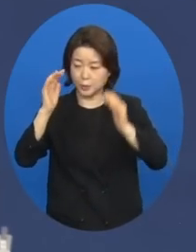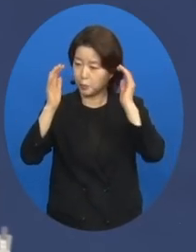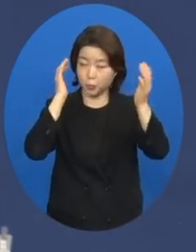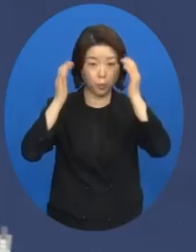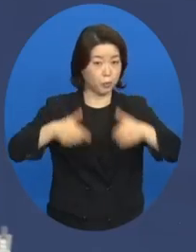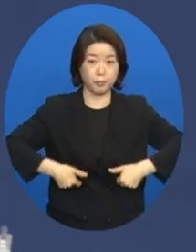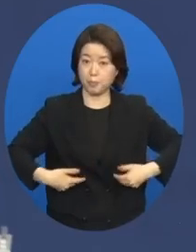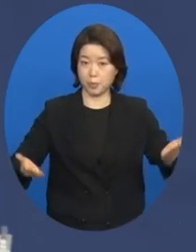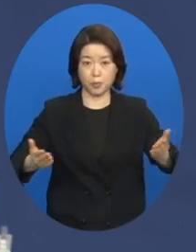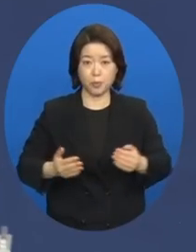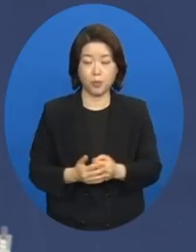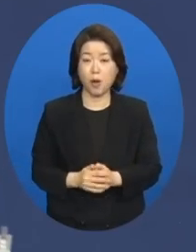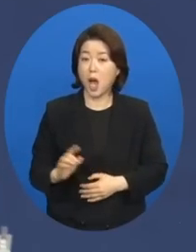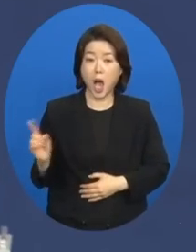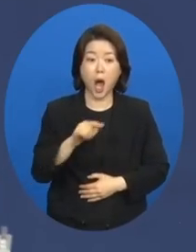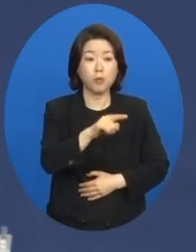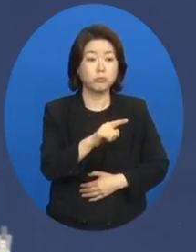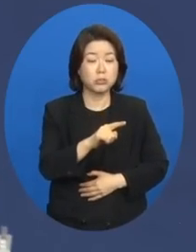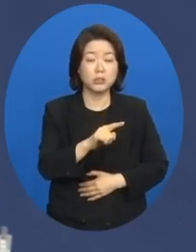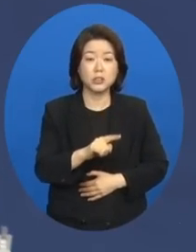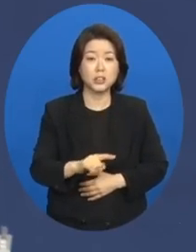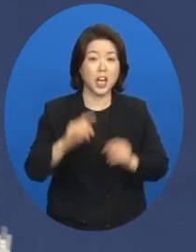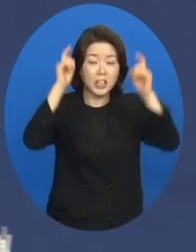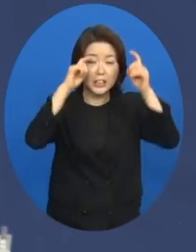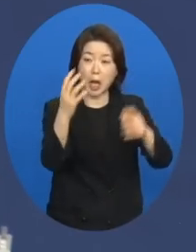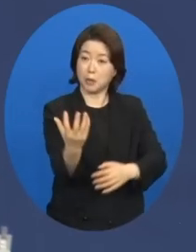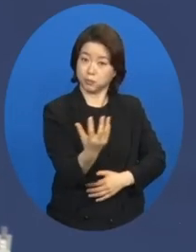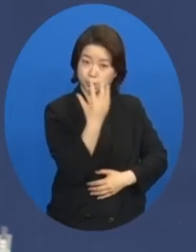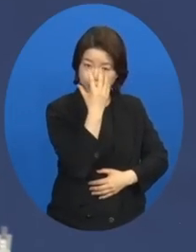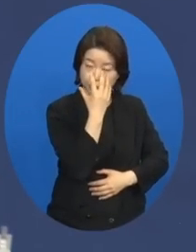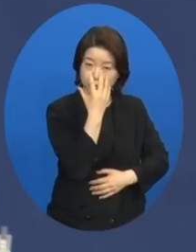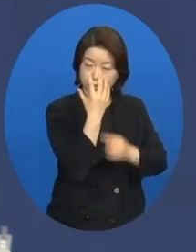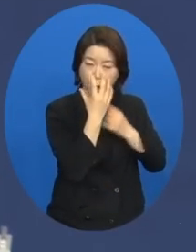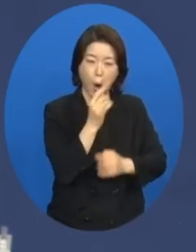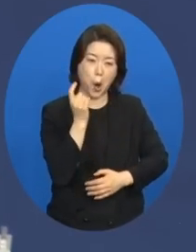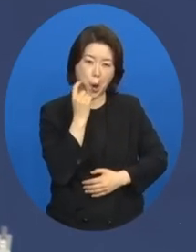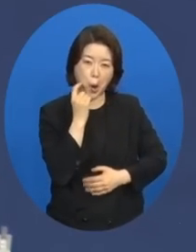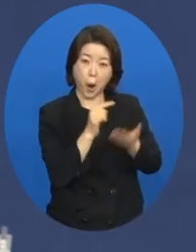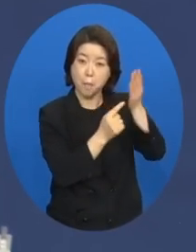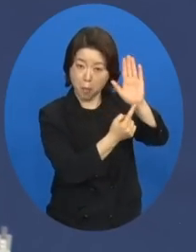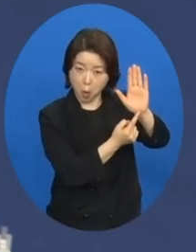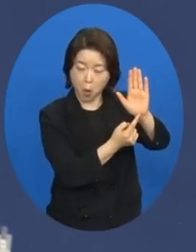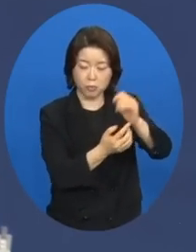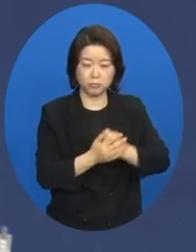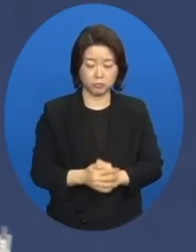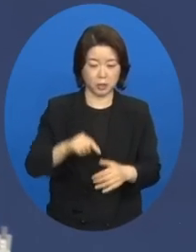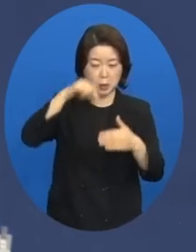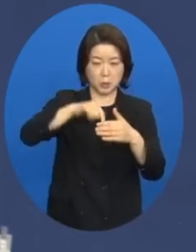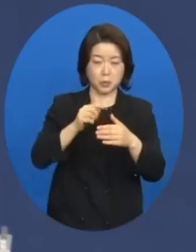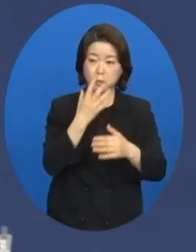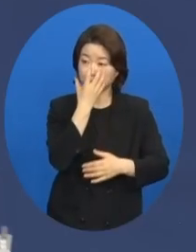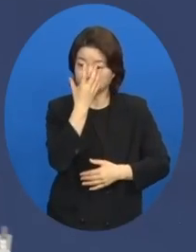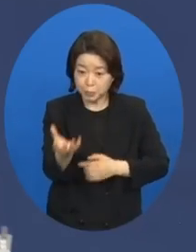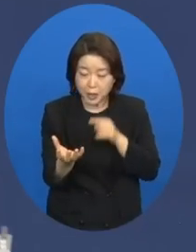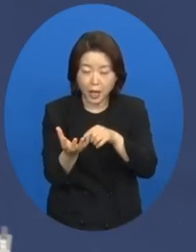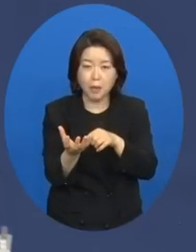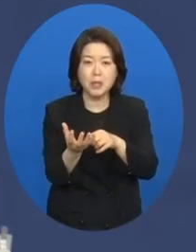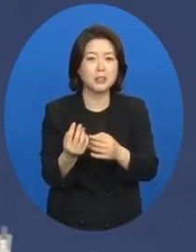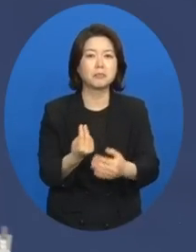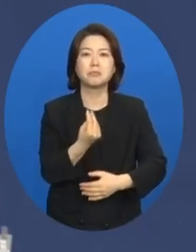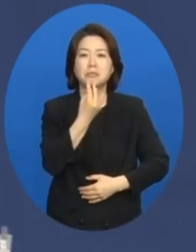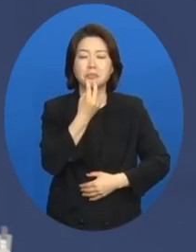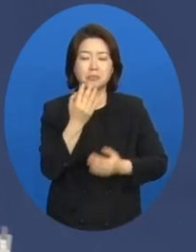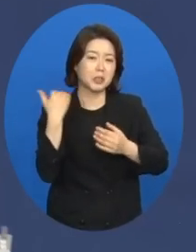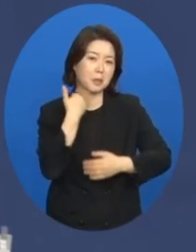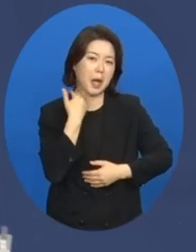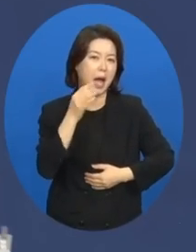없는 것은 아무리 이리가 양의 가죽으로 위장을 해도 본성은 숨길 수가 없어요. 생명은 숨길 수가